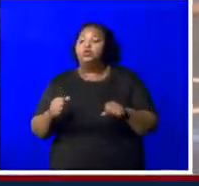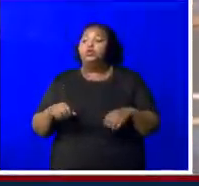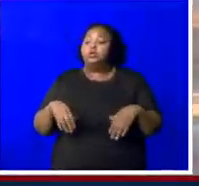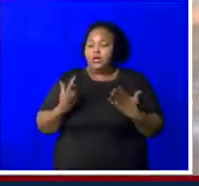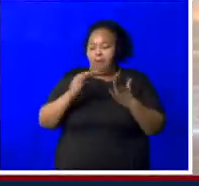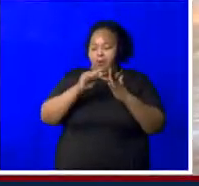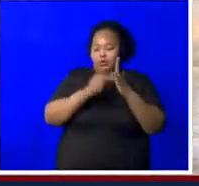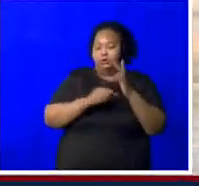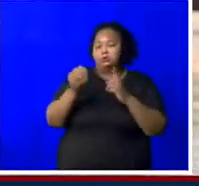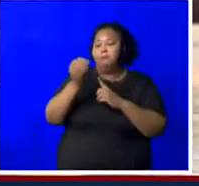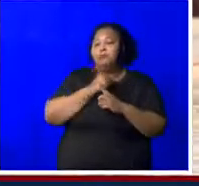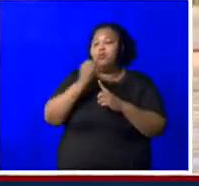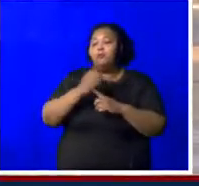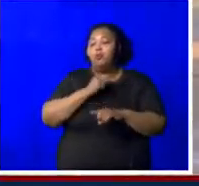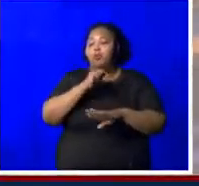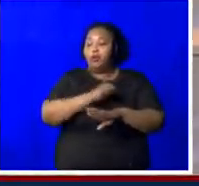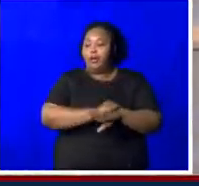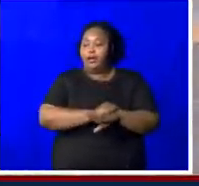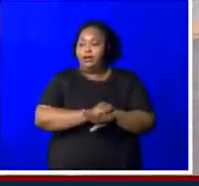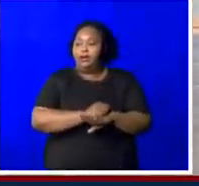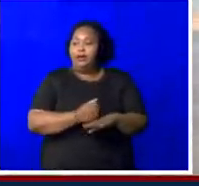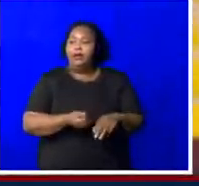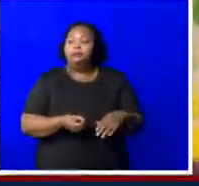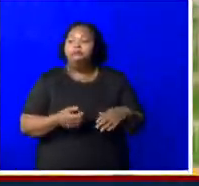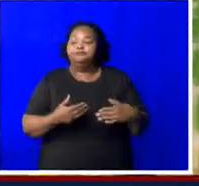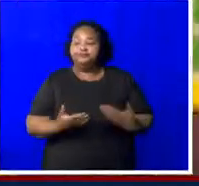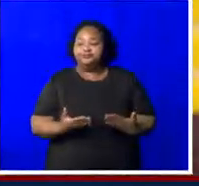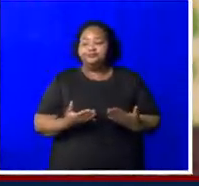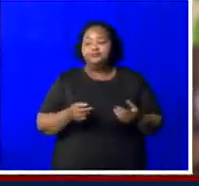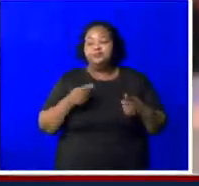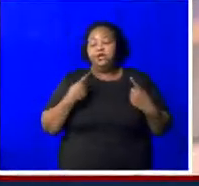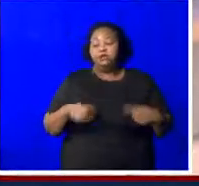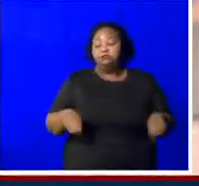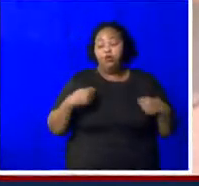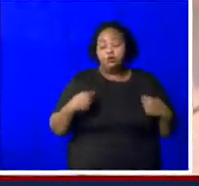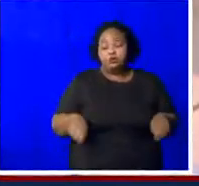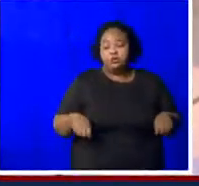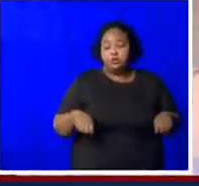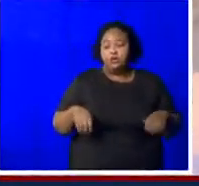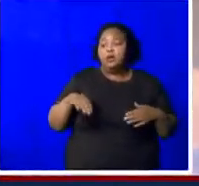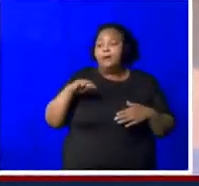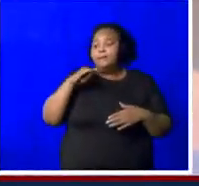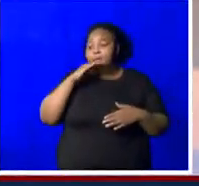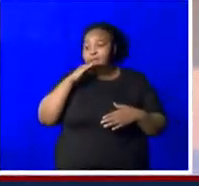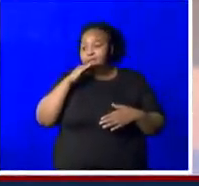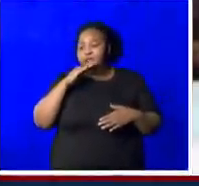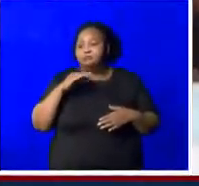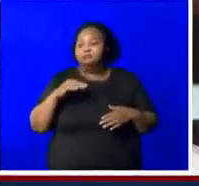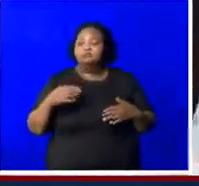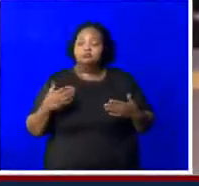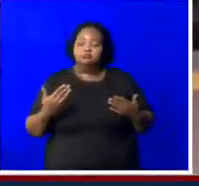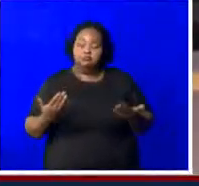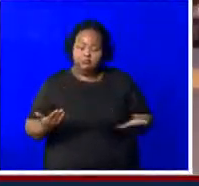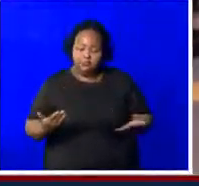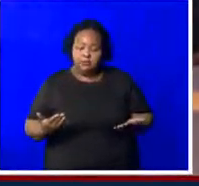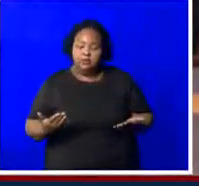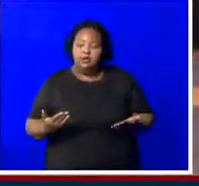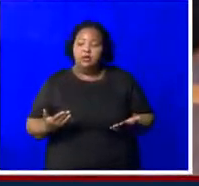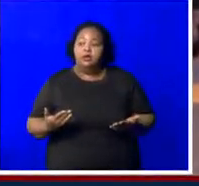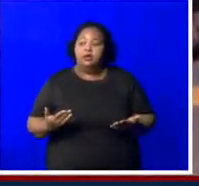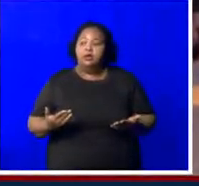Lokuhle nge-wrestling ngokuthi ayibiti lutho in terms of infrastructure, in terms of